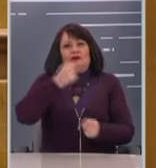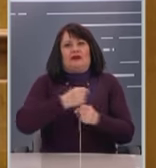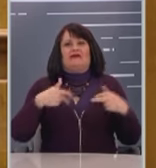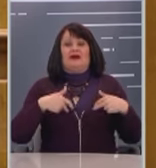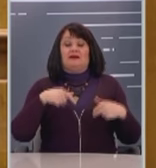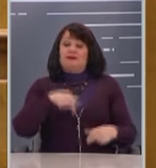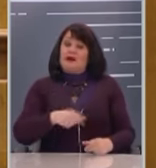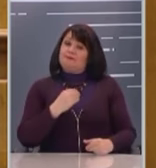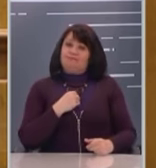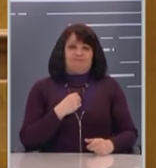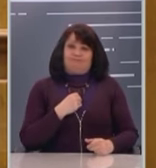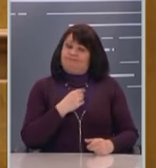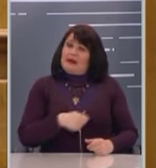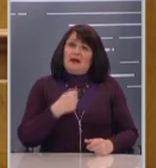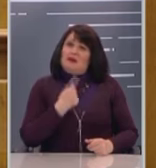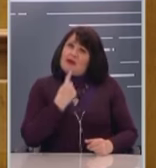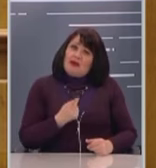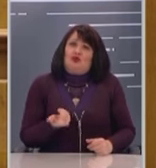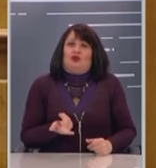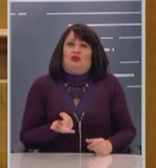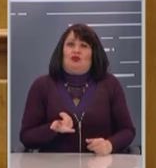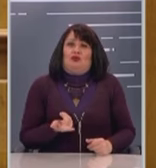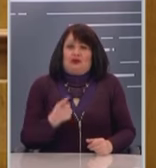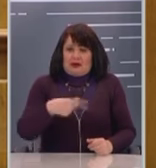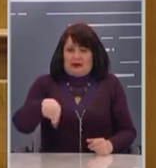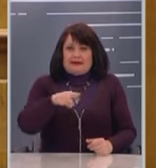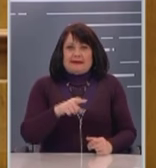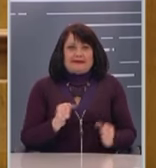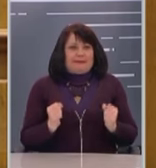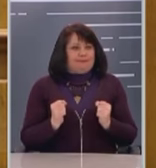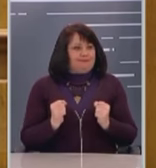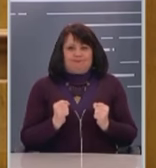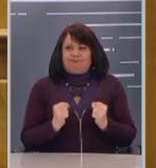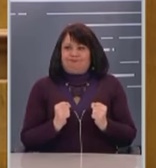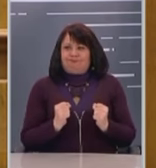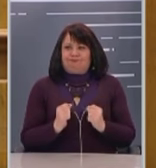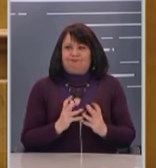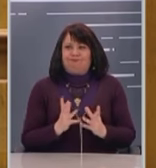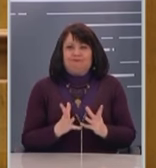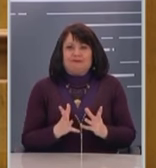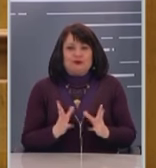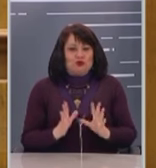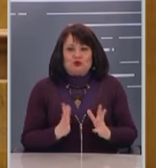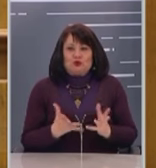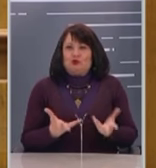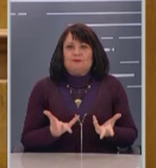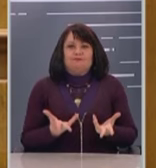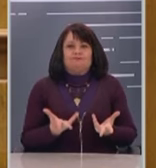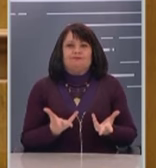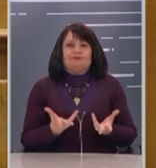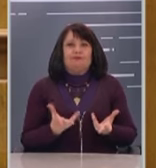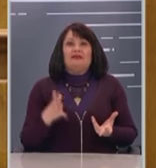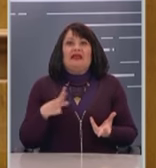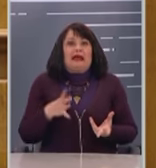πω, φαίνεται ότι είστε εξαιρετικά στριμωγμένοι, βρίσκεστε στα σκοινιά και για να